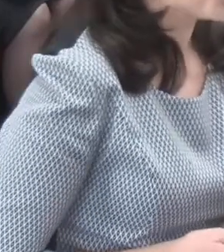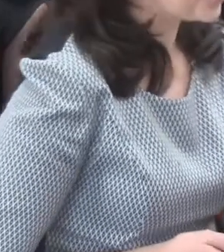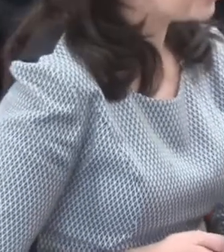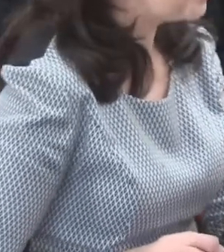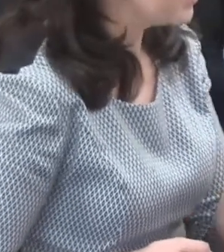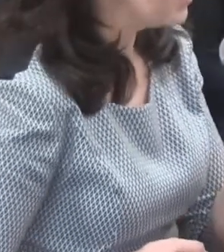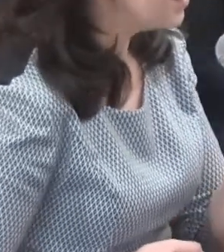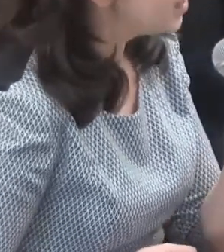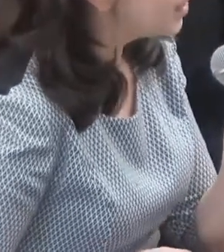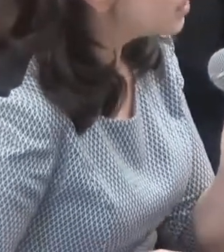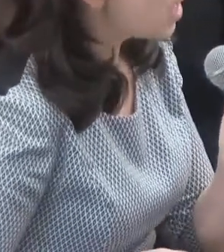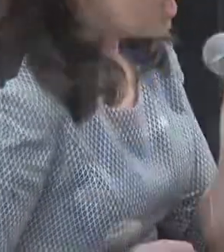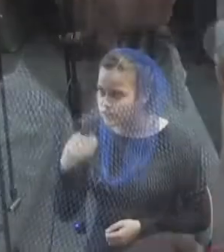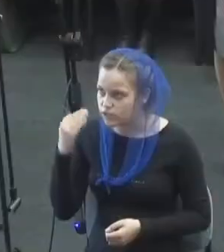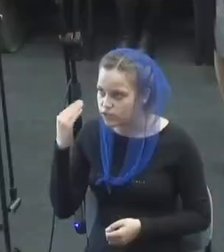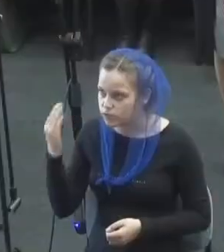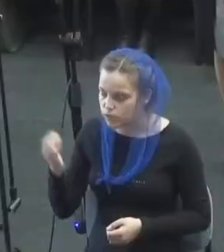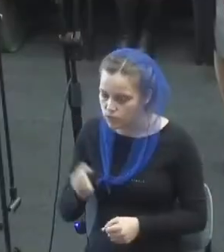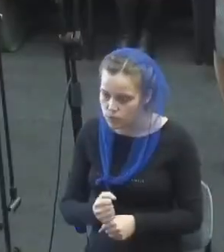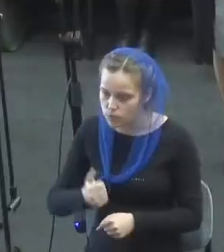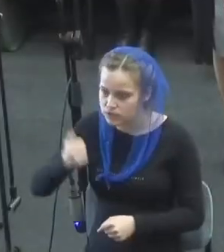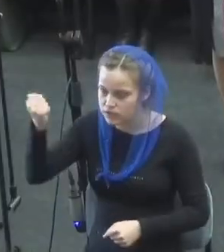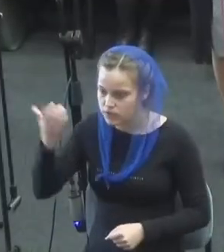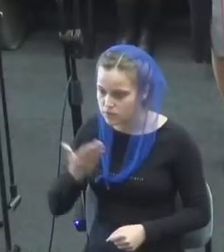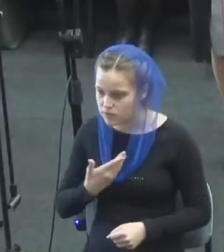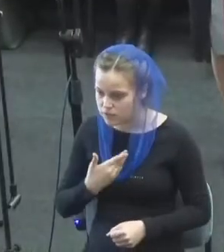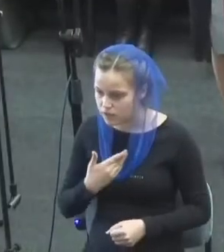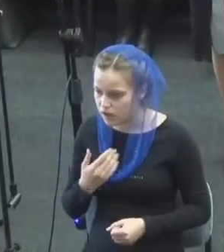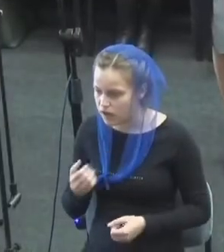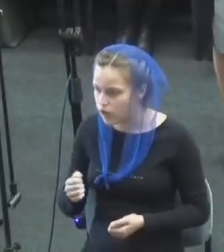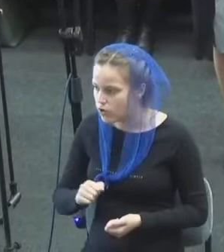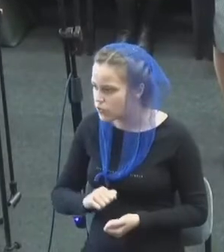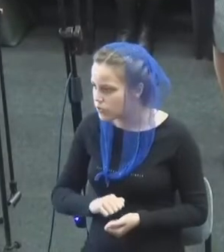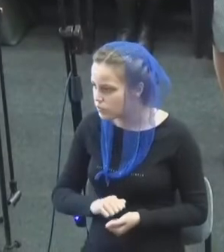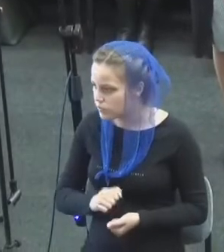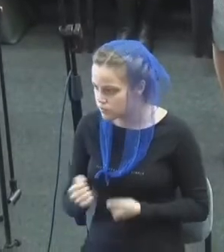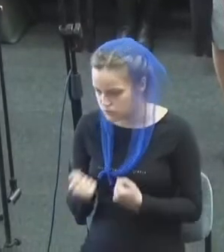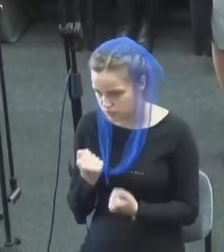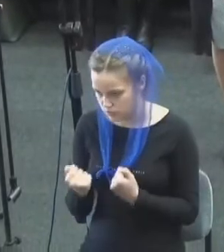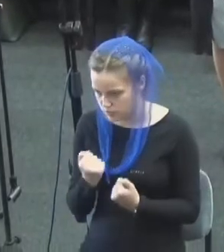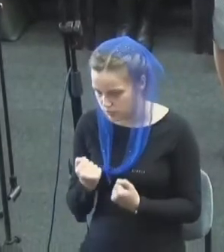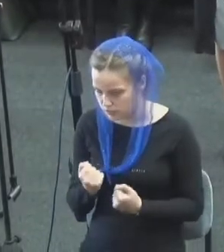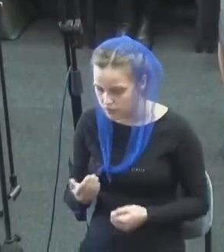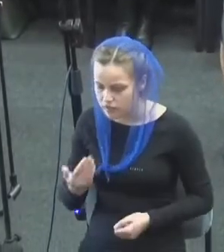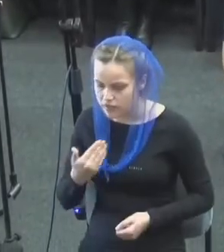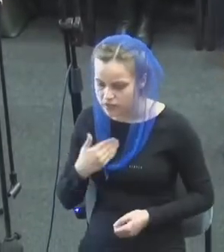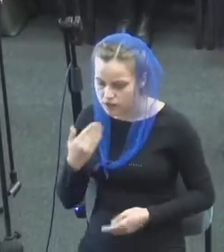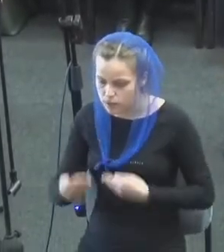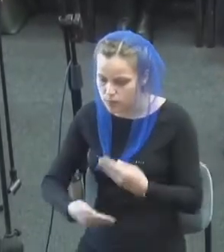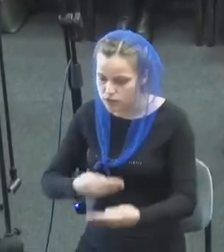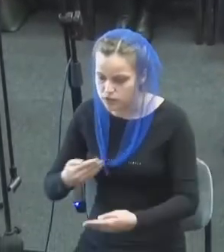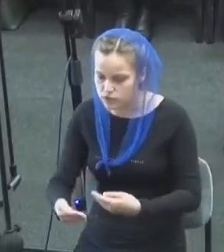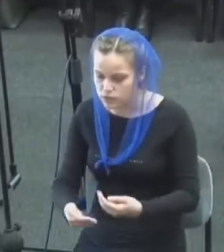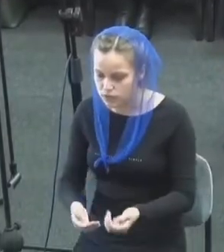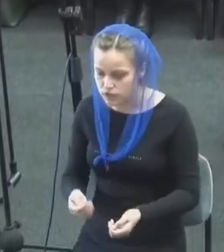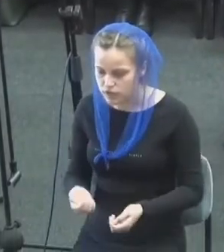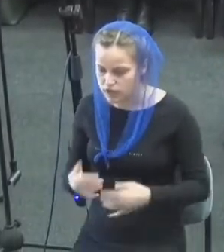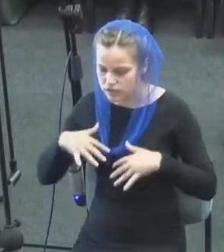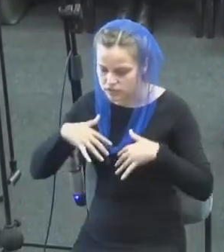меня укрепит. Я пойду и не устану, Бог мой мне